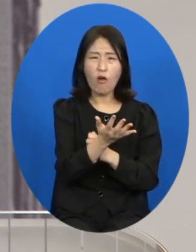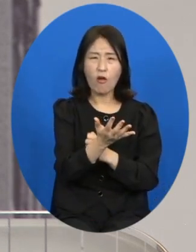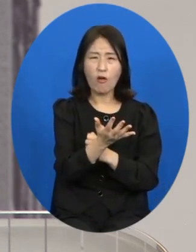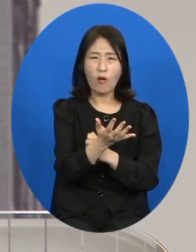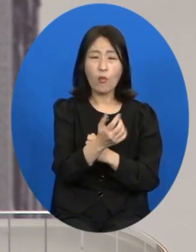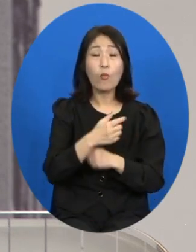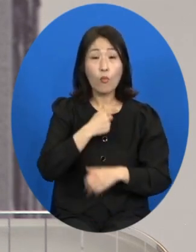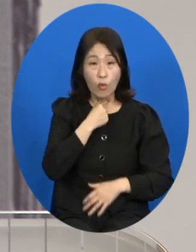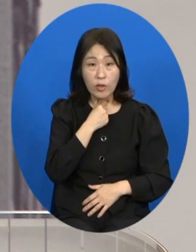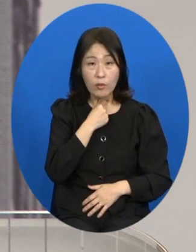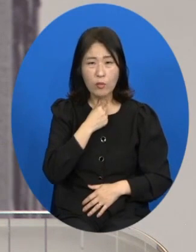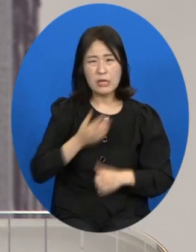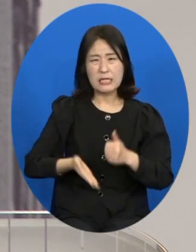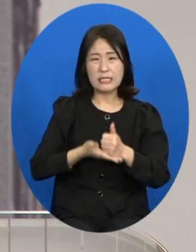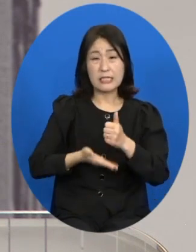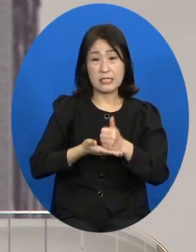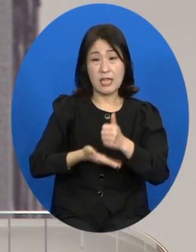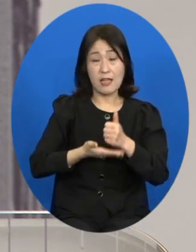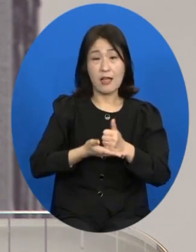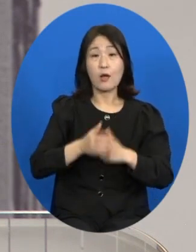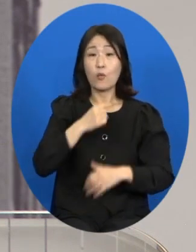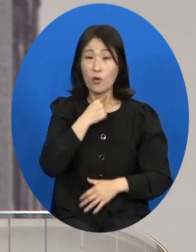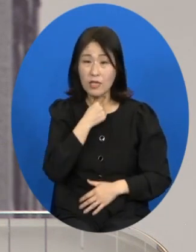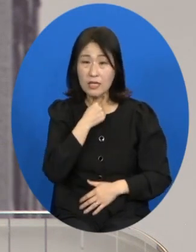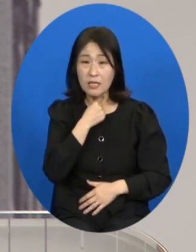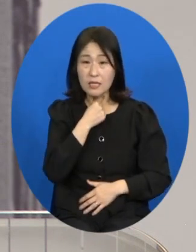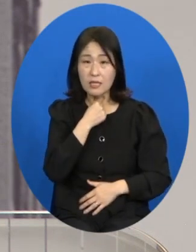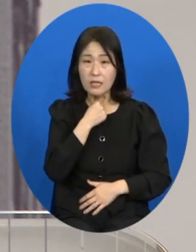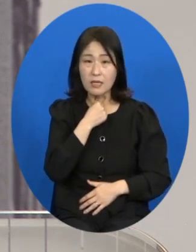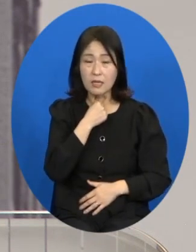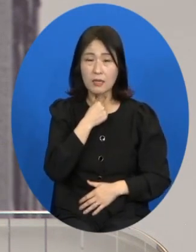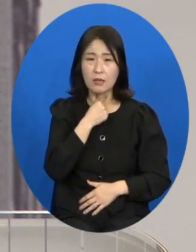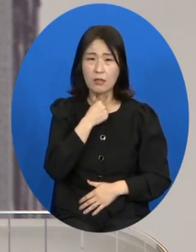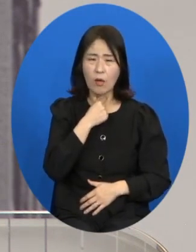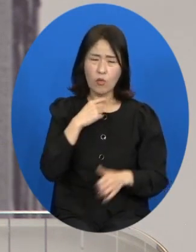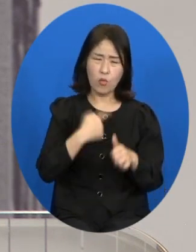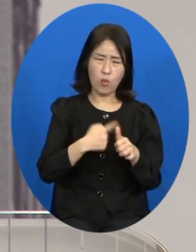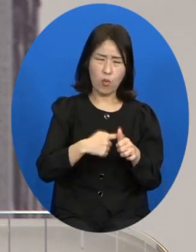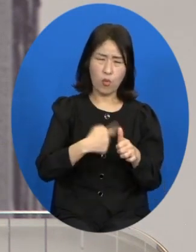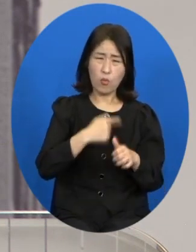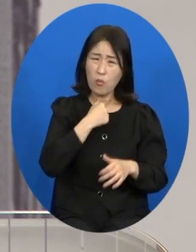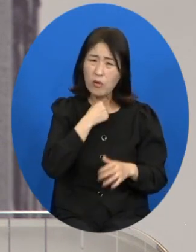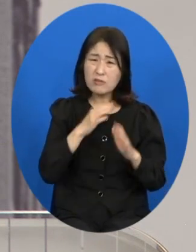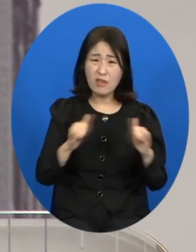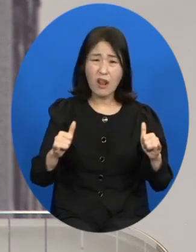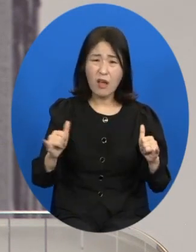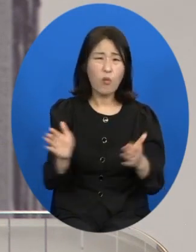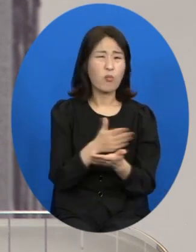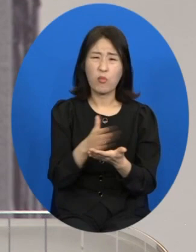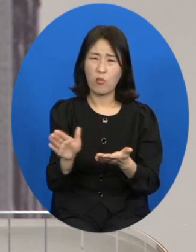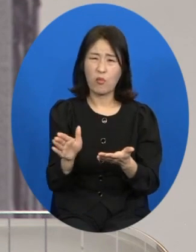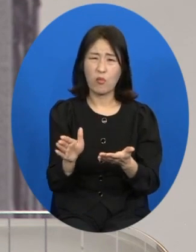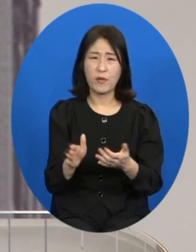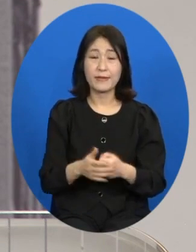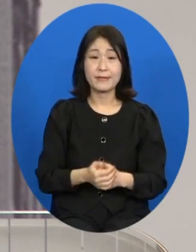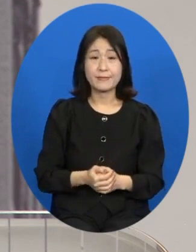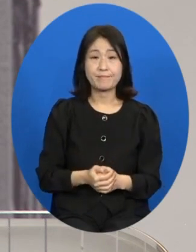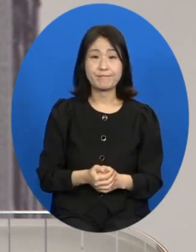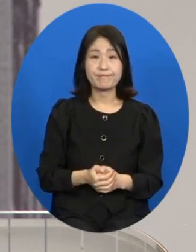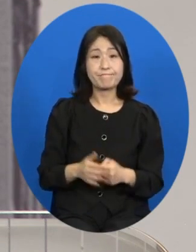칭찬만 받고 싶어하지 비난받고 싶어한 사람 아무도 없다는 말이죠 그러다 보니까